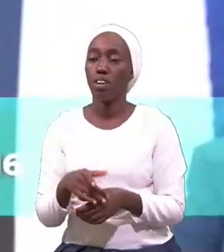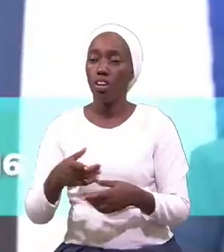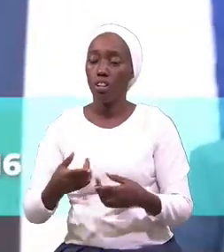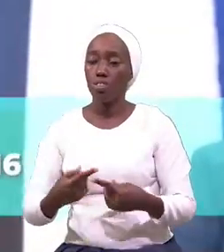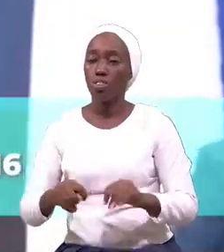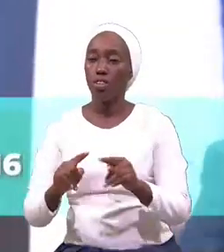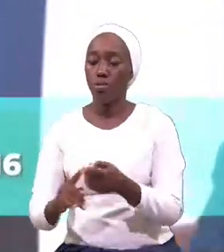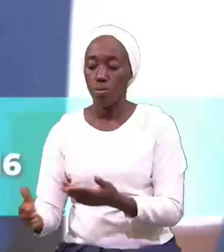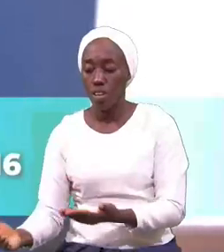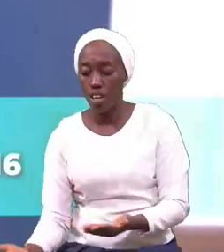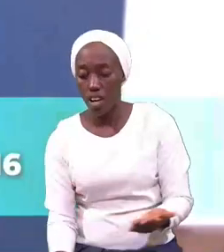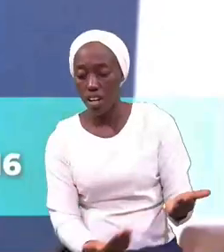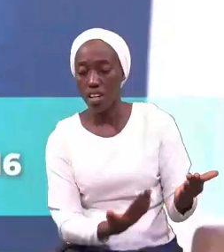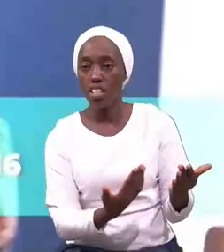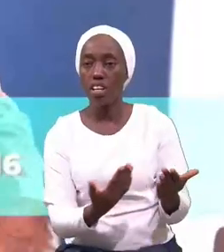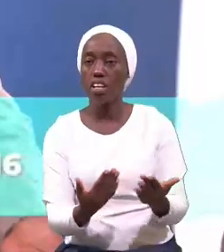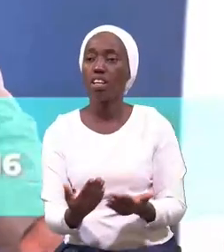Tu essaies de prendre un fardeau.